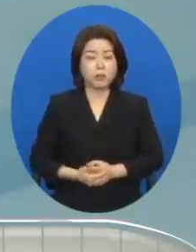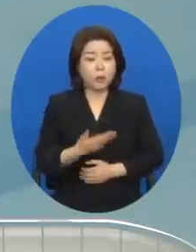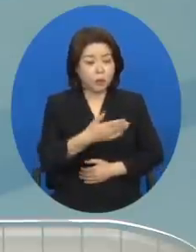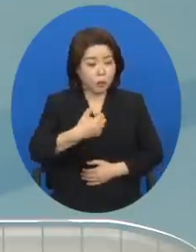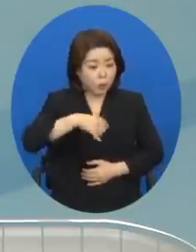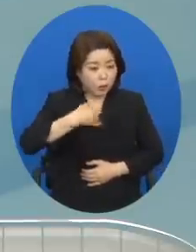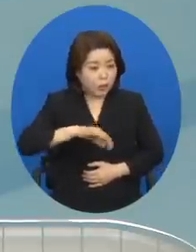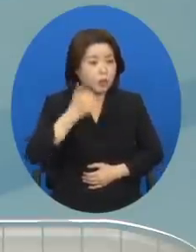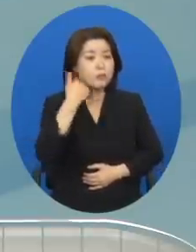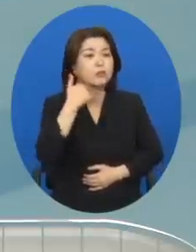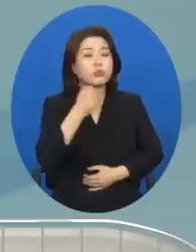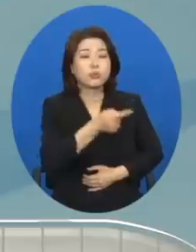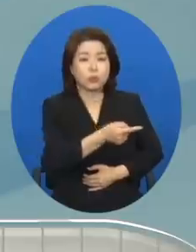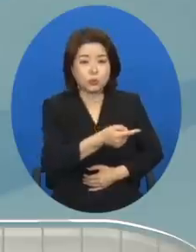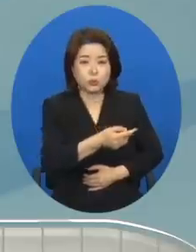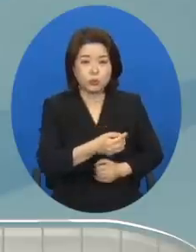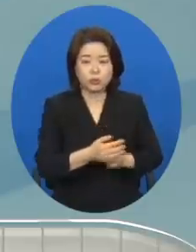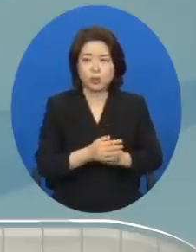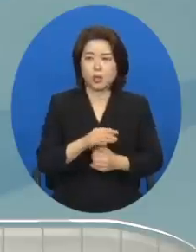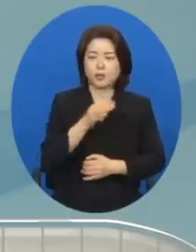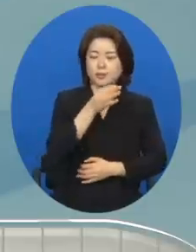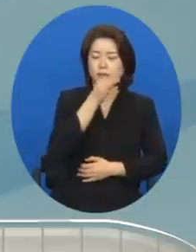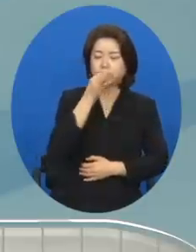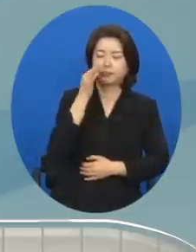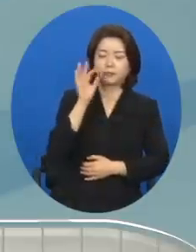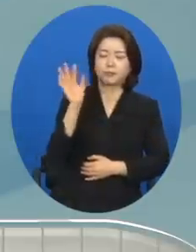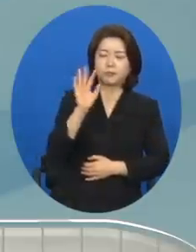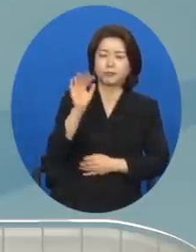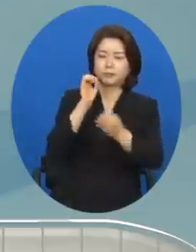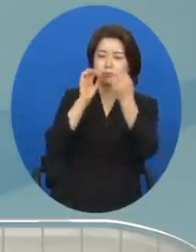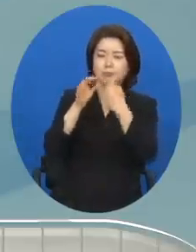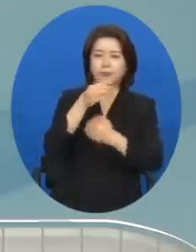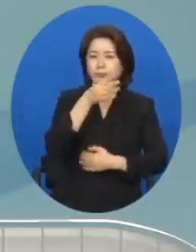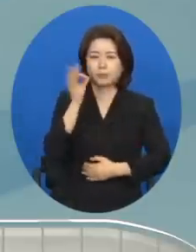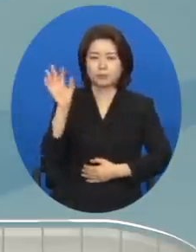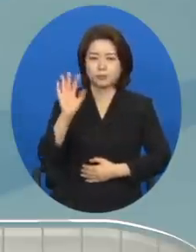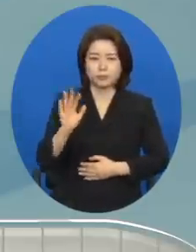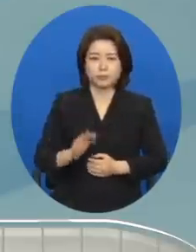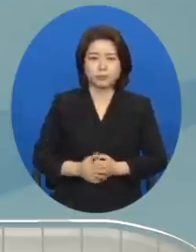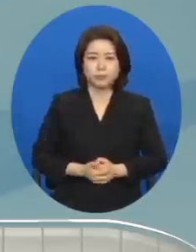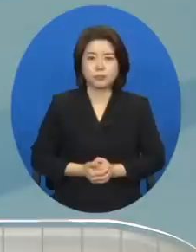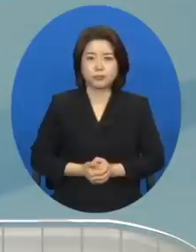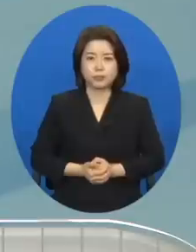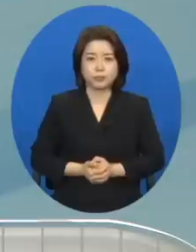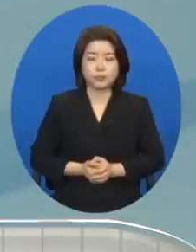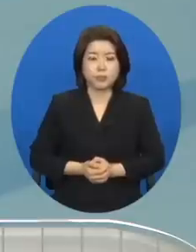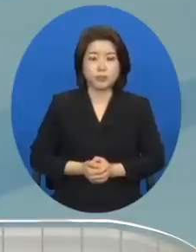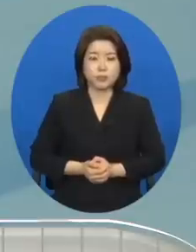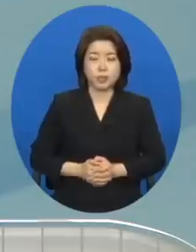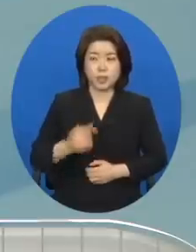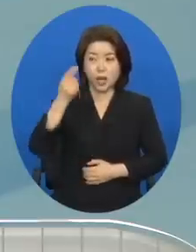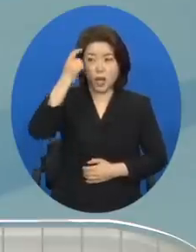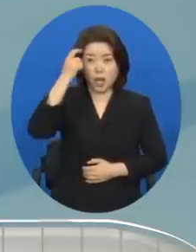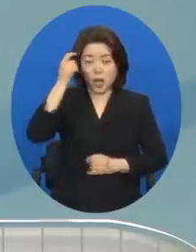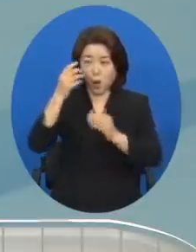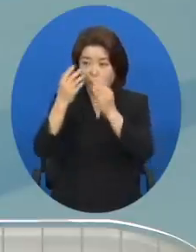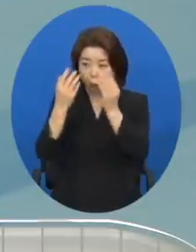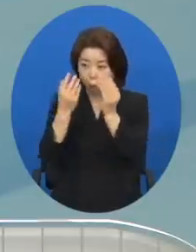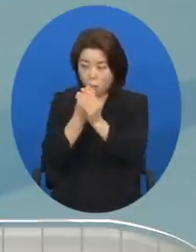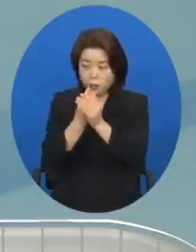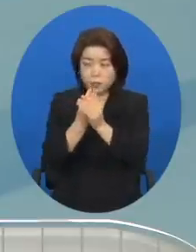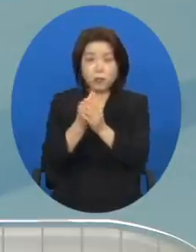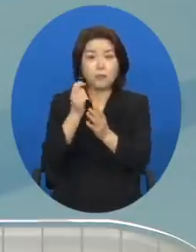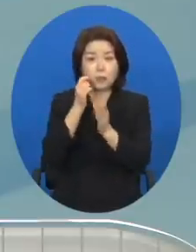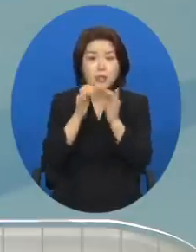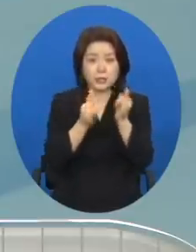자녀가 누굽니까? 말을 안 하는. 그분이 다 정신이 온전치 못한 분들이